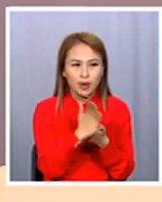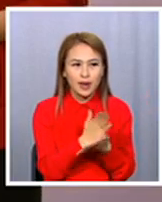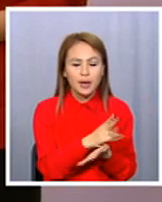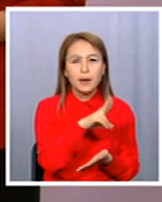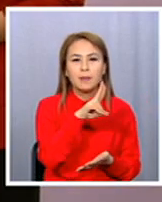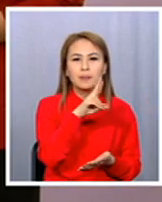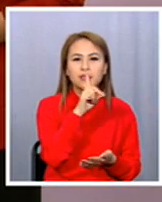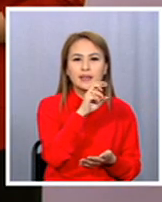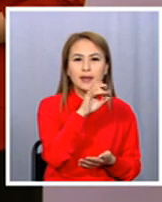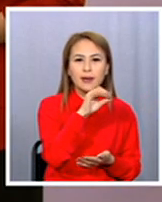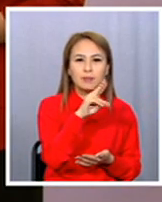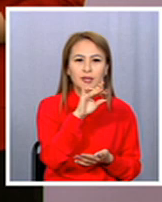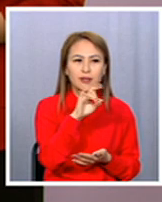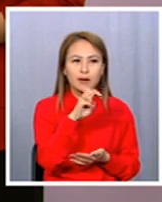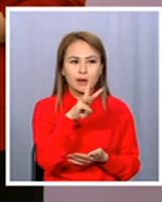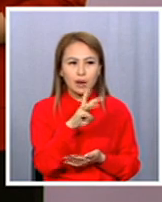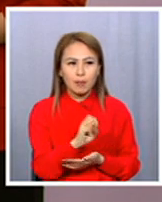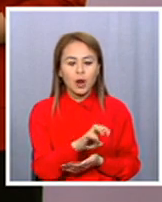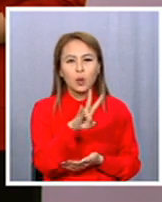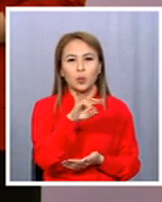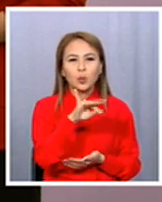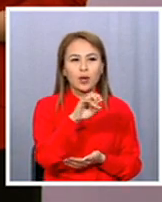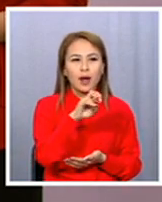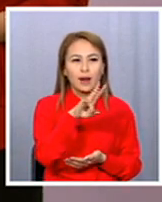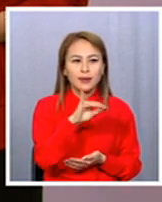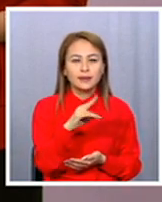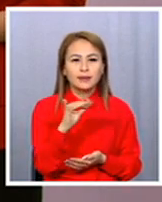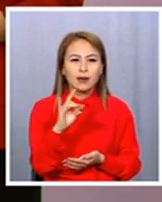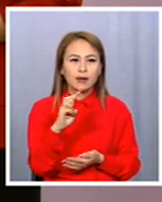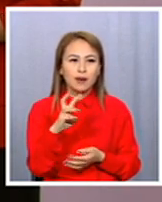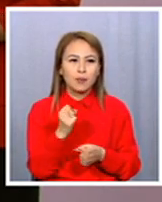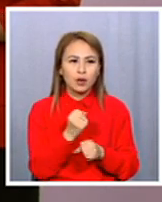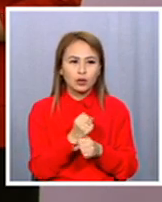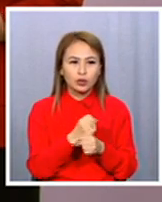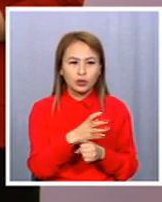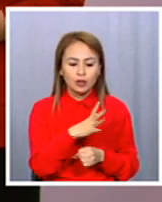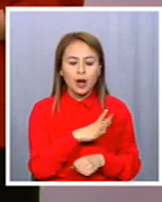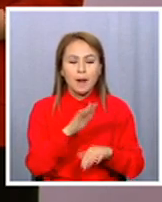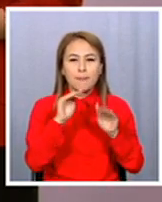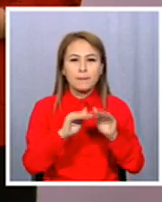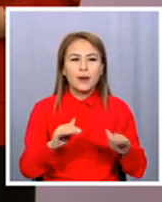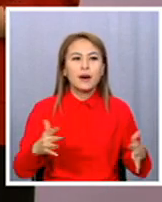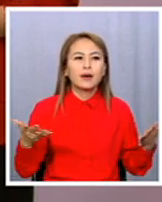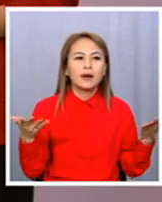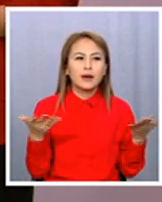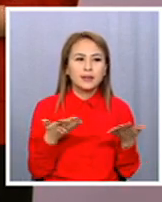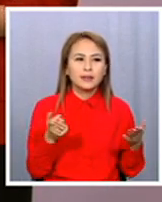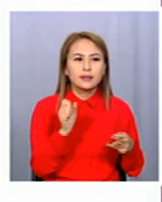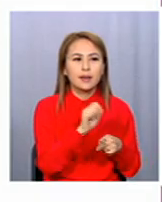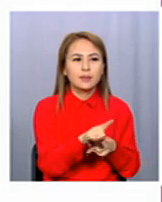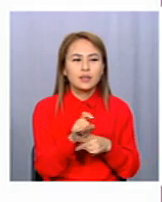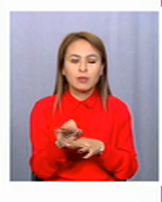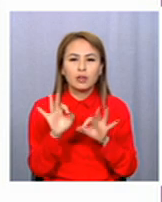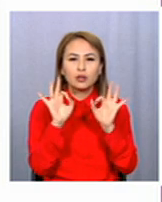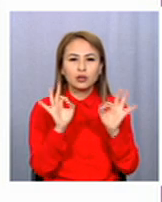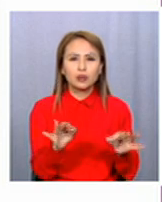пиктограмма, ал Нұрали диаграмма құрды. Балалардың қайсысы тапсырманы дұрыс